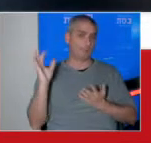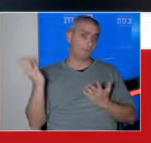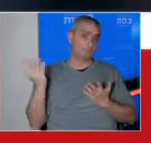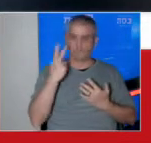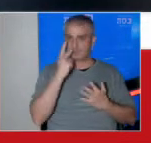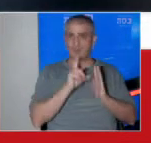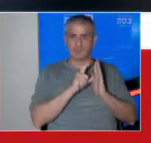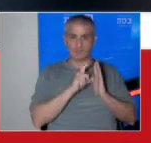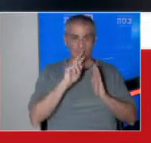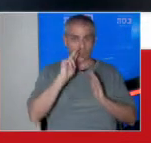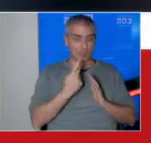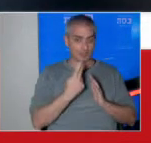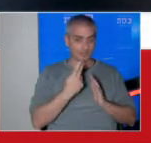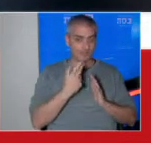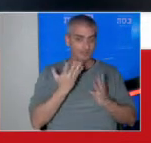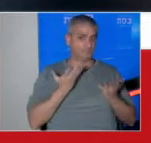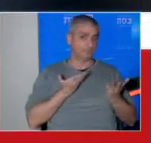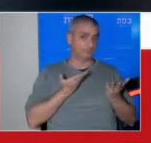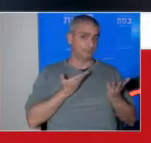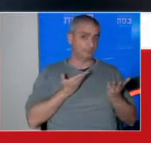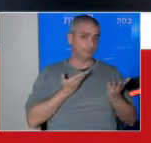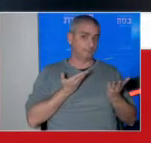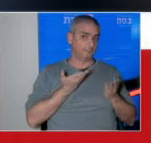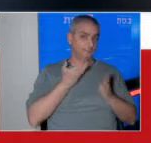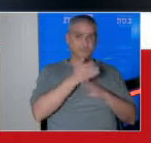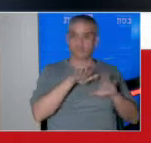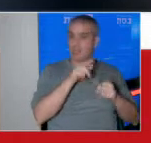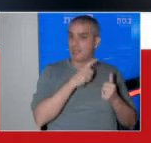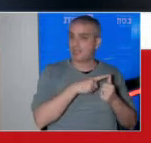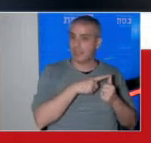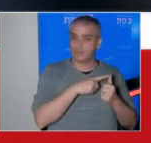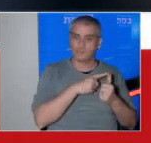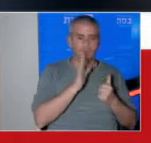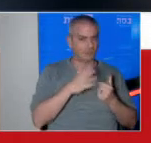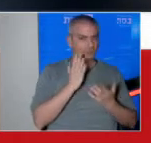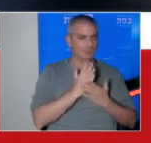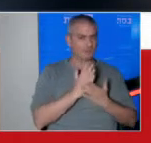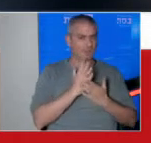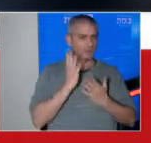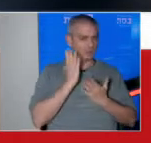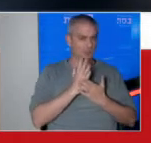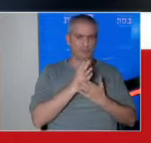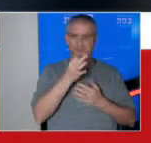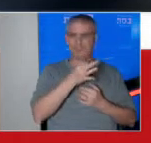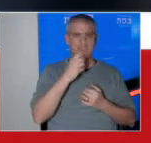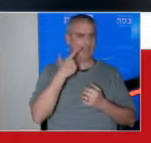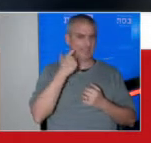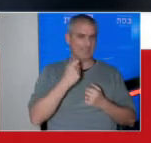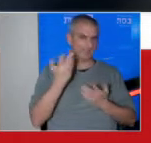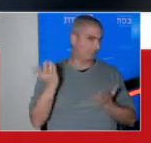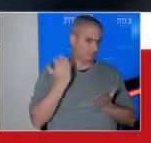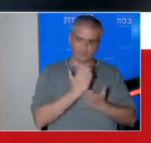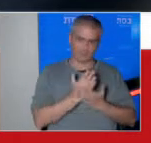מבחינה טכנית, זה עוד פעם העניין הזה של הגישה לים התיכון, זאת אומרת, יש כבר את, הם מחזיקים כבר באי קרים, הלכה למעשה